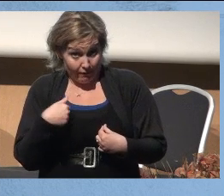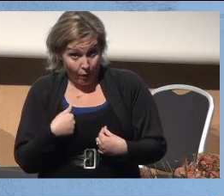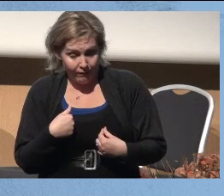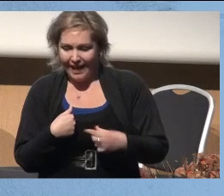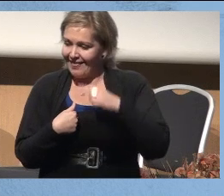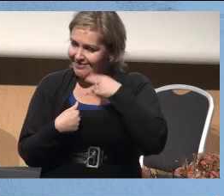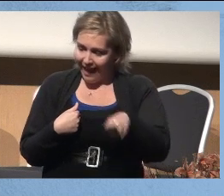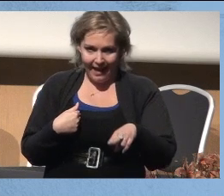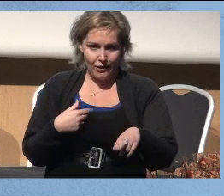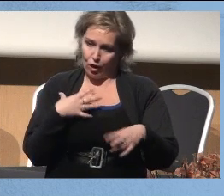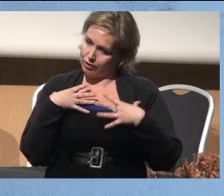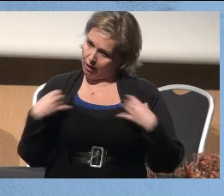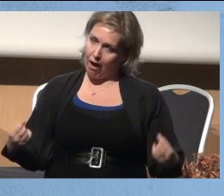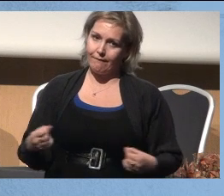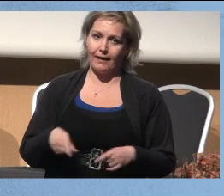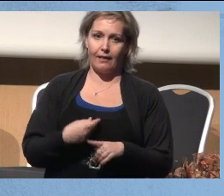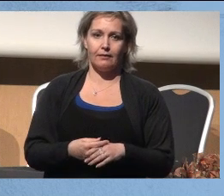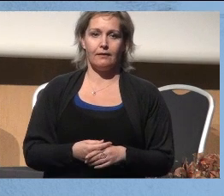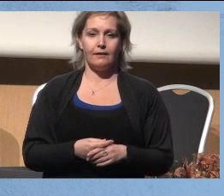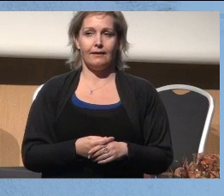Nei, det kan du ikke, sa han. Den må du ta av deg.